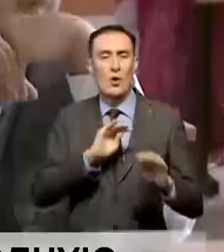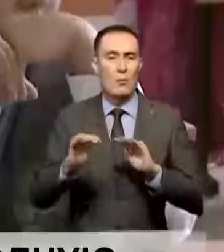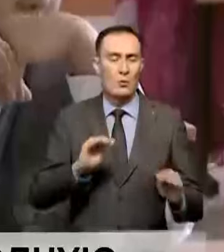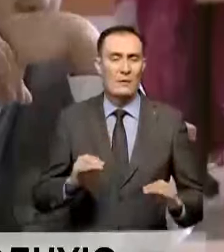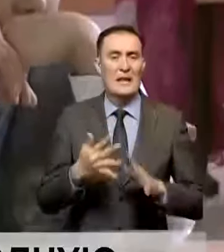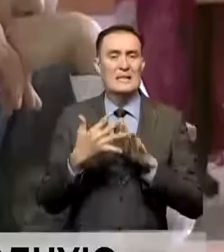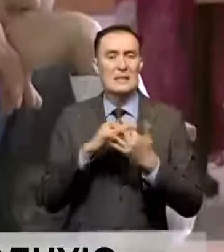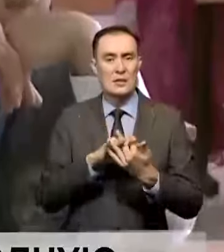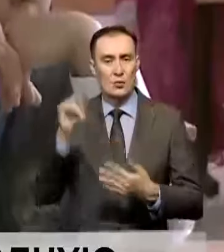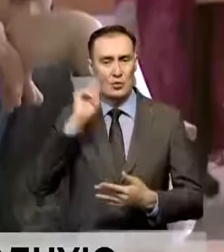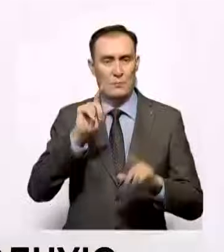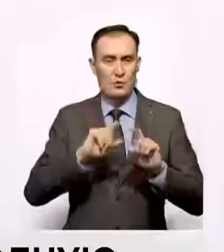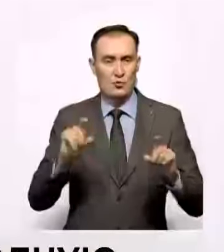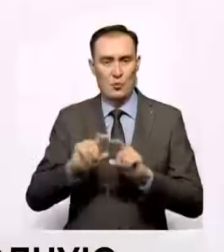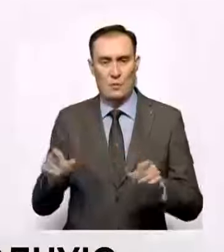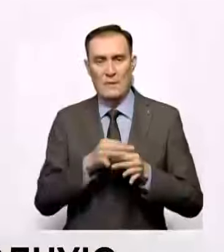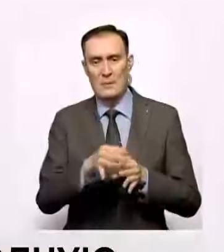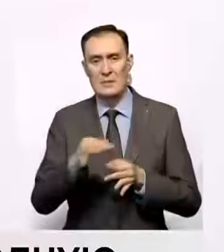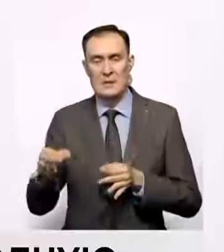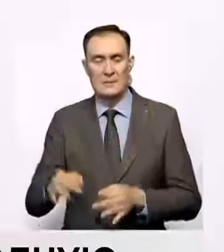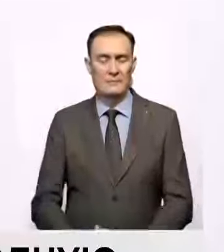для сельских учебных заведений. В